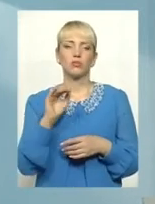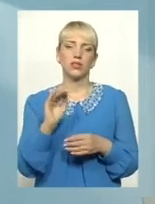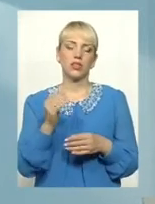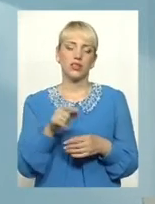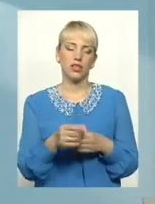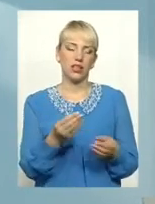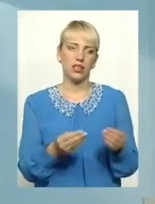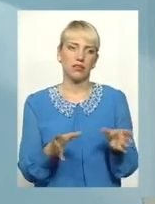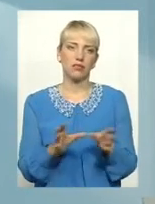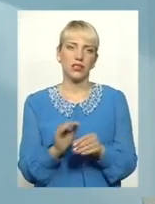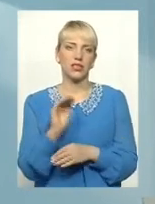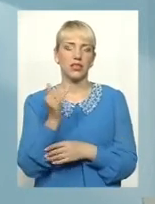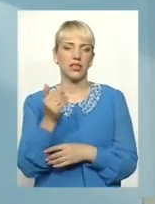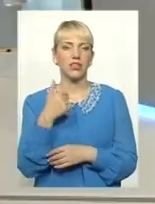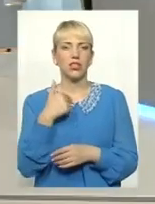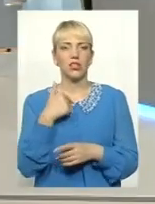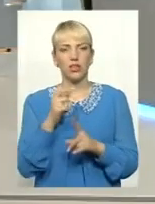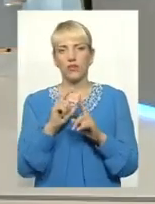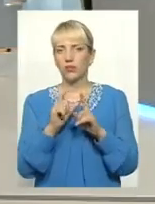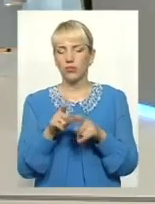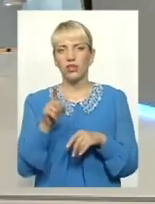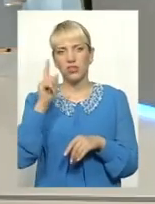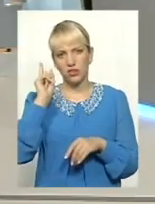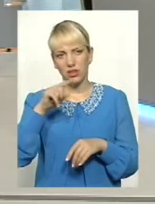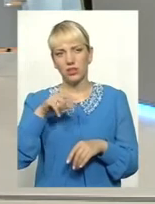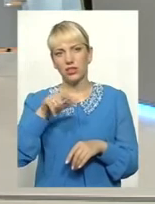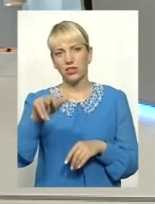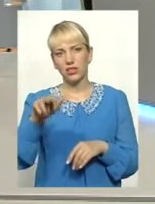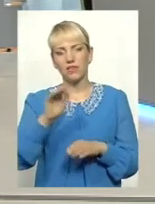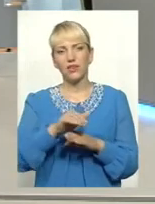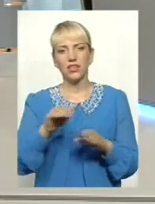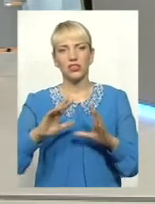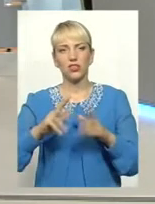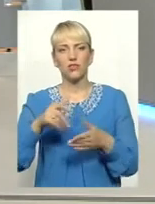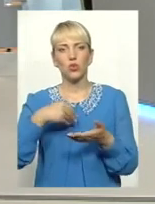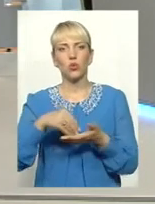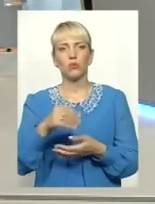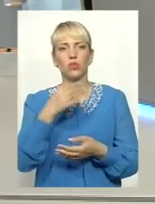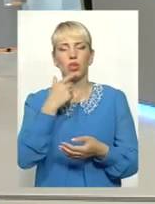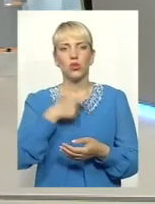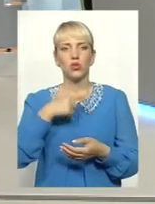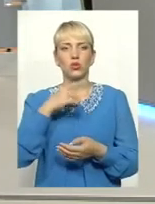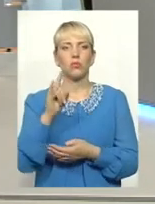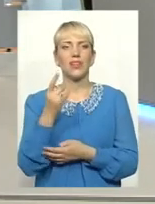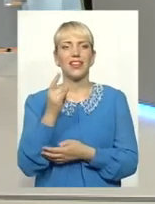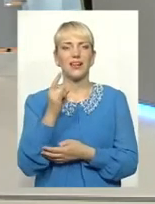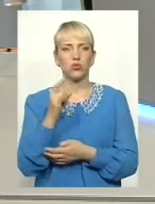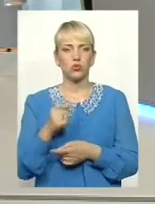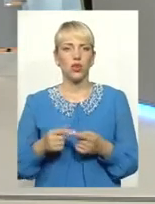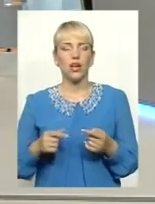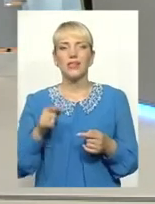все. Я кажу, ви знаєте, підіть в дитячий світ, купіть собі іграшку. Це не іграшка, це дуже багато